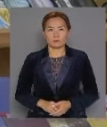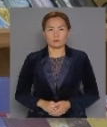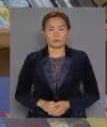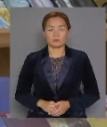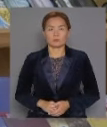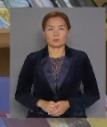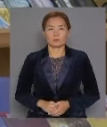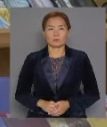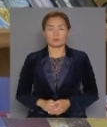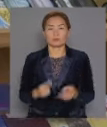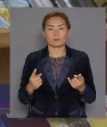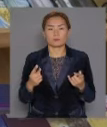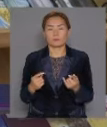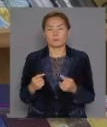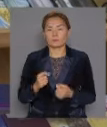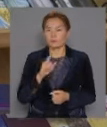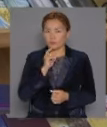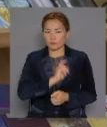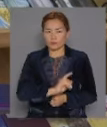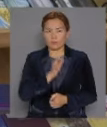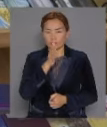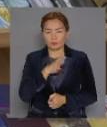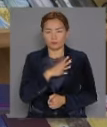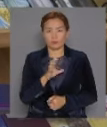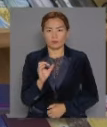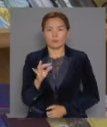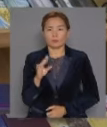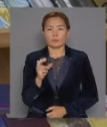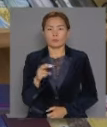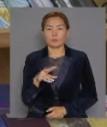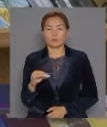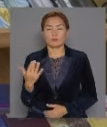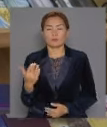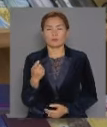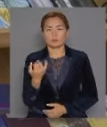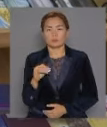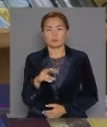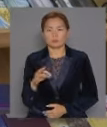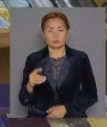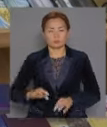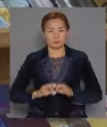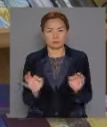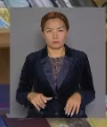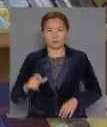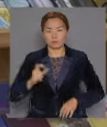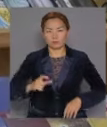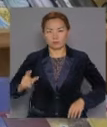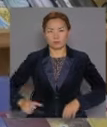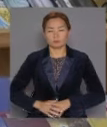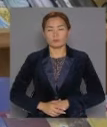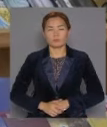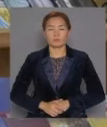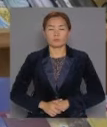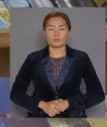жанрының өзі сынға шығып тұрған кезде, біздер Зейнолла Серікқалиұлы секілді шын мәніндегі кәсіби сыншыларды әдебиетшілер аңсап